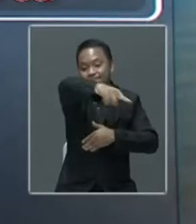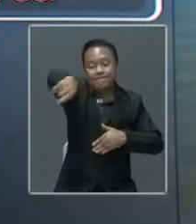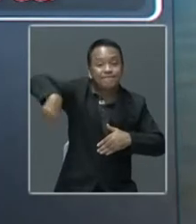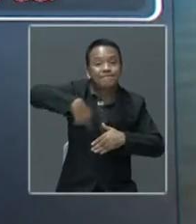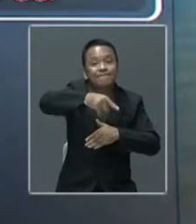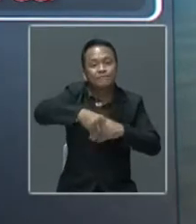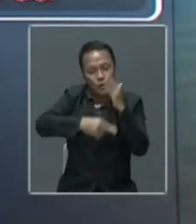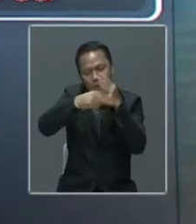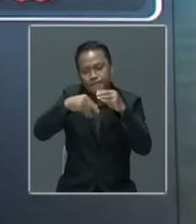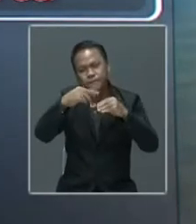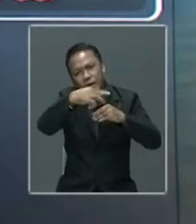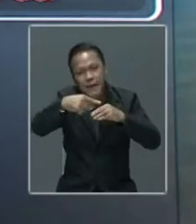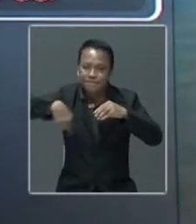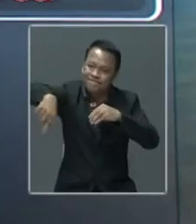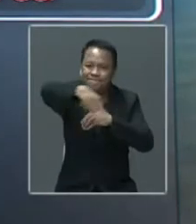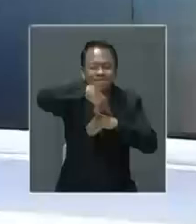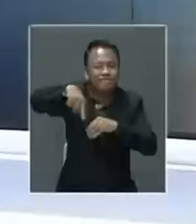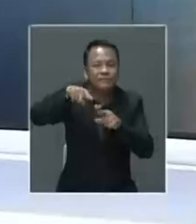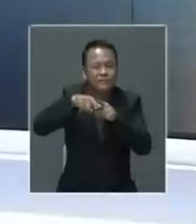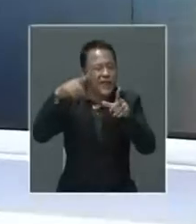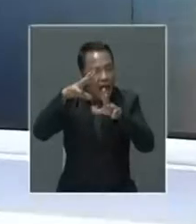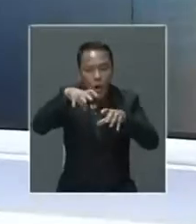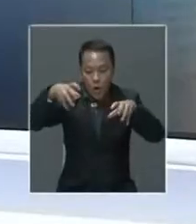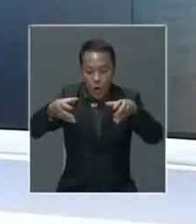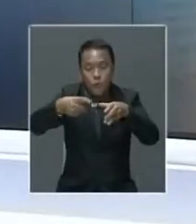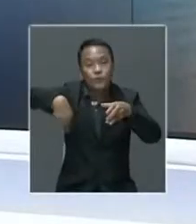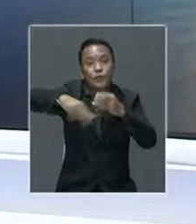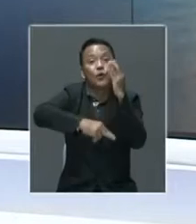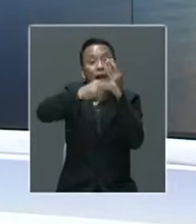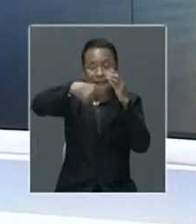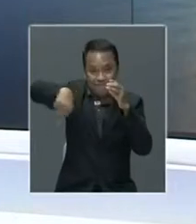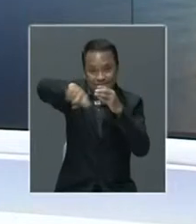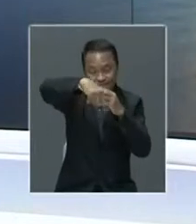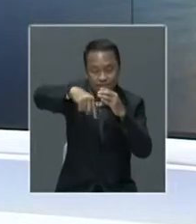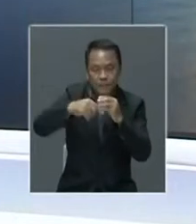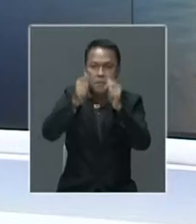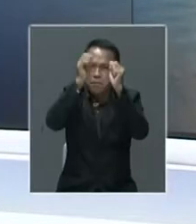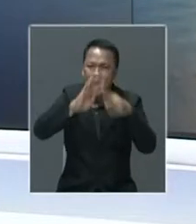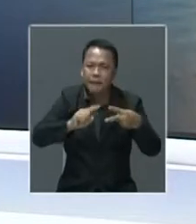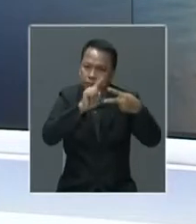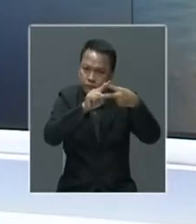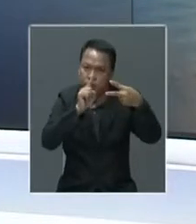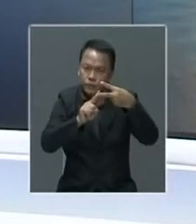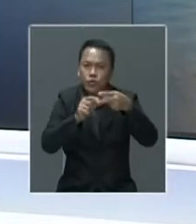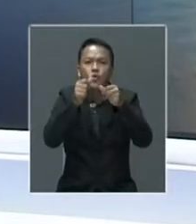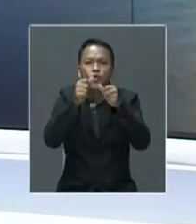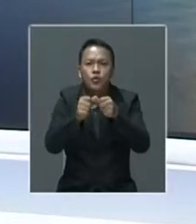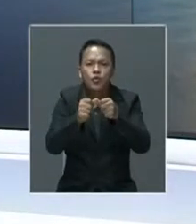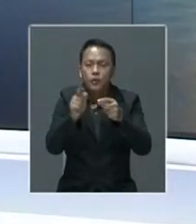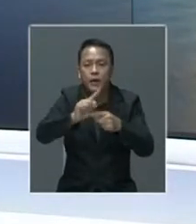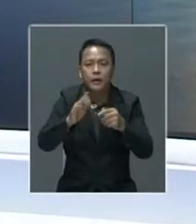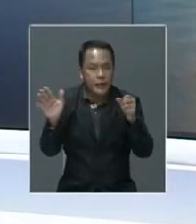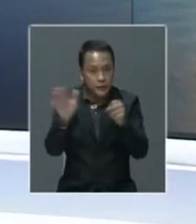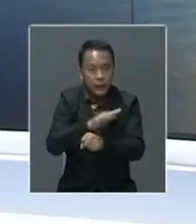าเป็นเหมือนกับบริเวณที่เรียกว่า area quarantine นะคะทีนี้2แบบนี้เนี่ยอยู่กันยังไงต้องอยู่ให้คร